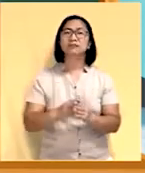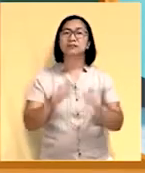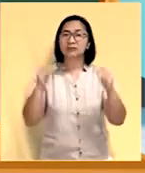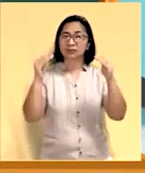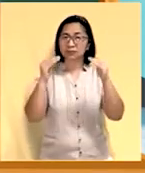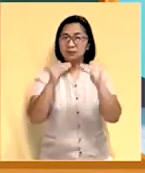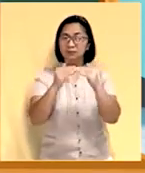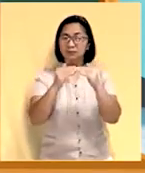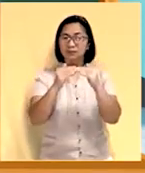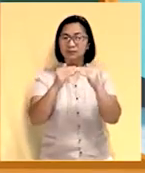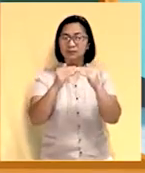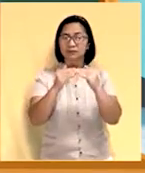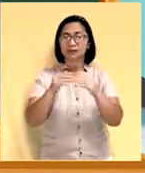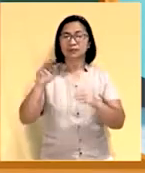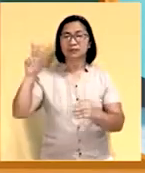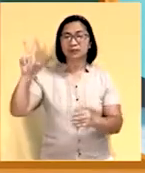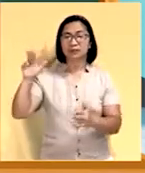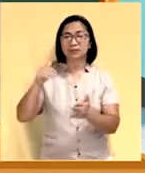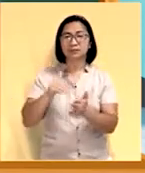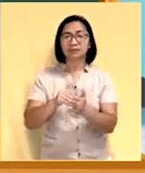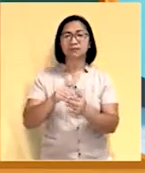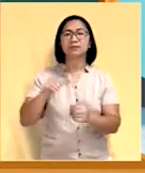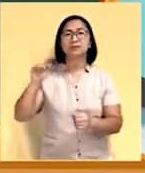2,910 is equal to